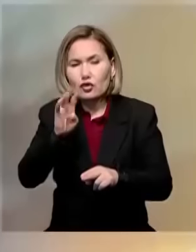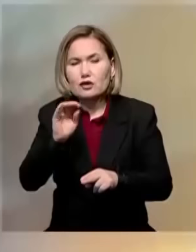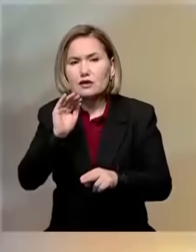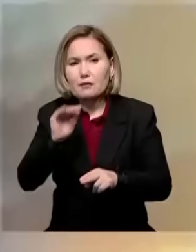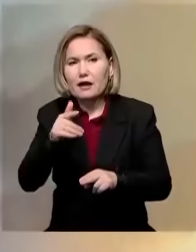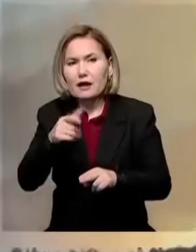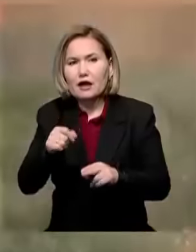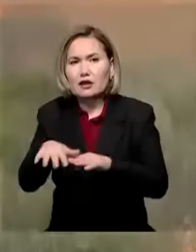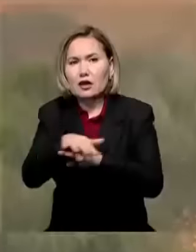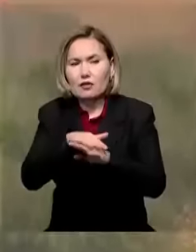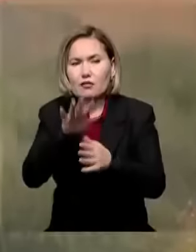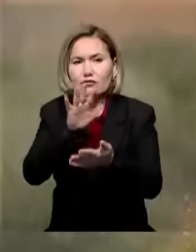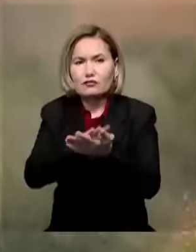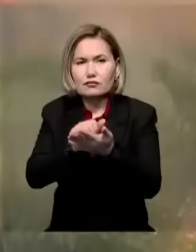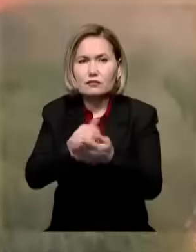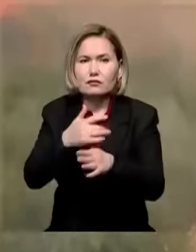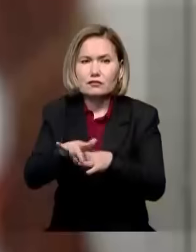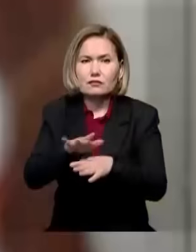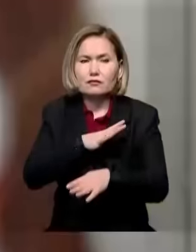400 мың гектар алқап өртеніп кеткен.